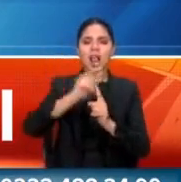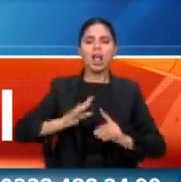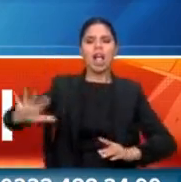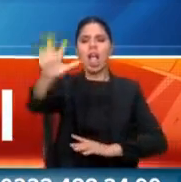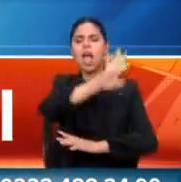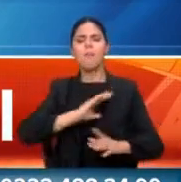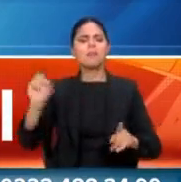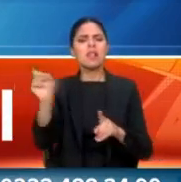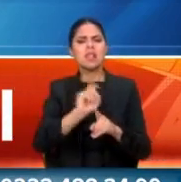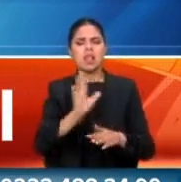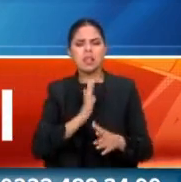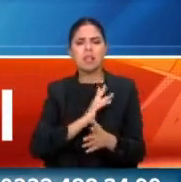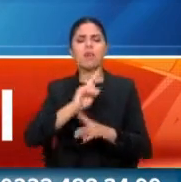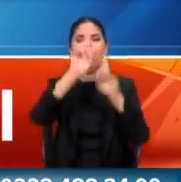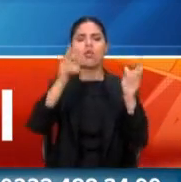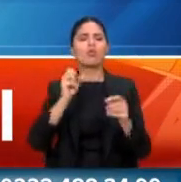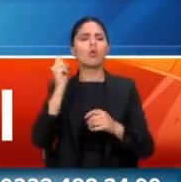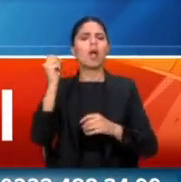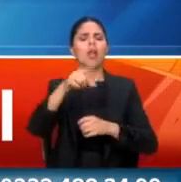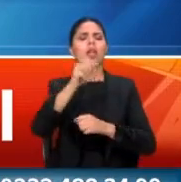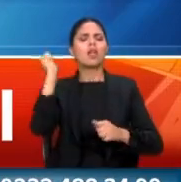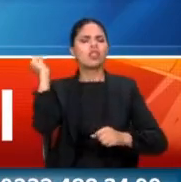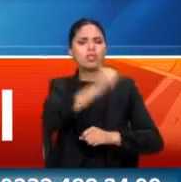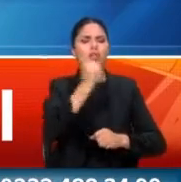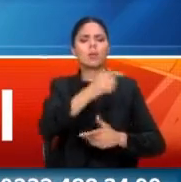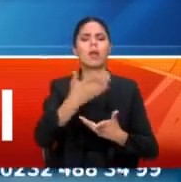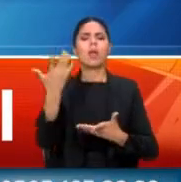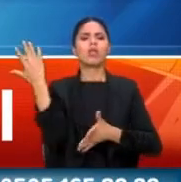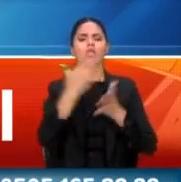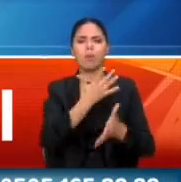Herkes öfkeliydi. Dükkanın camları kırıldı, linç girişimi başladı. Aha.